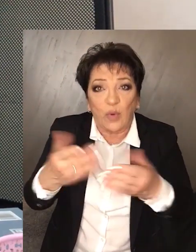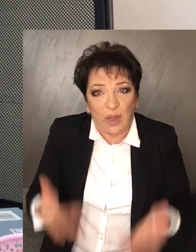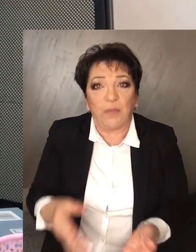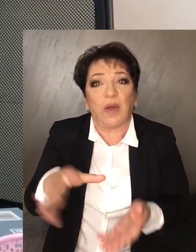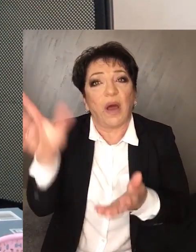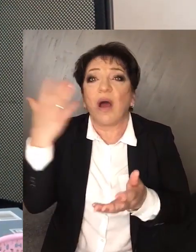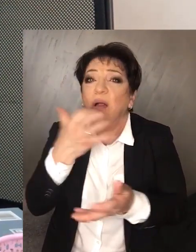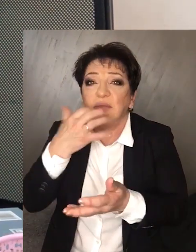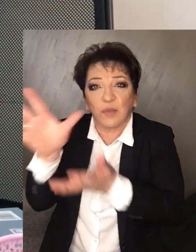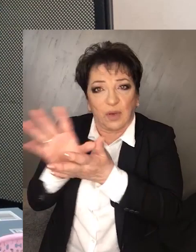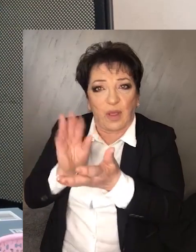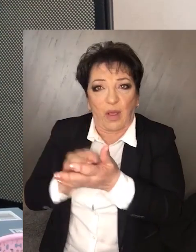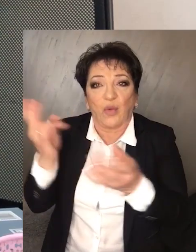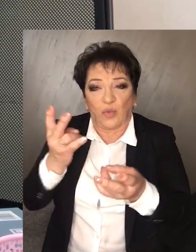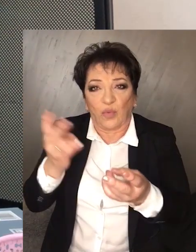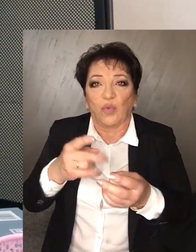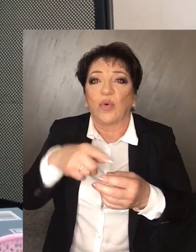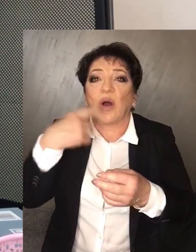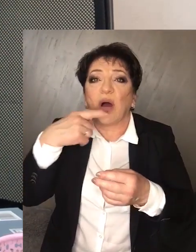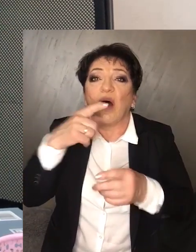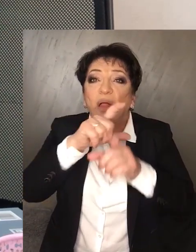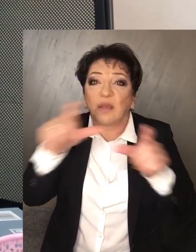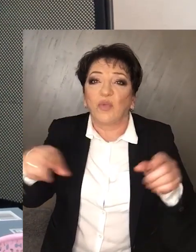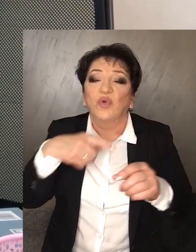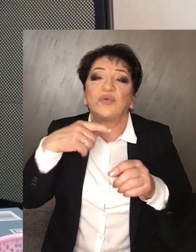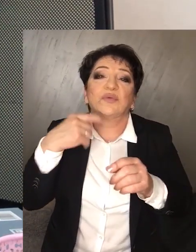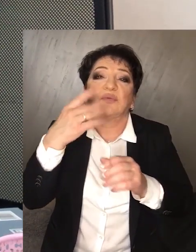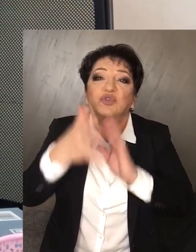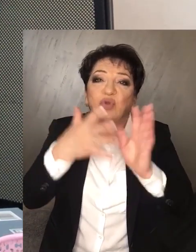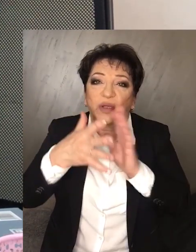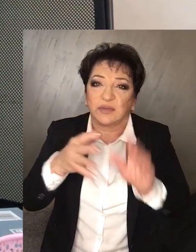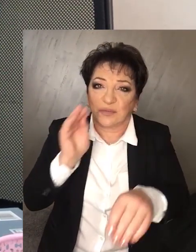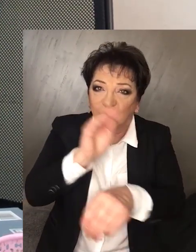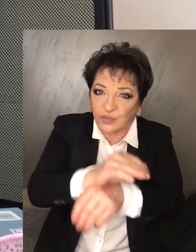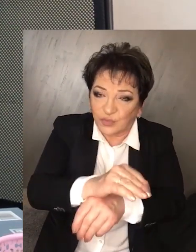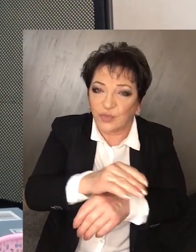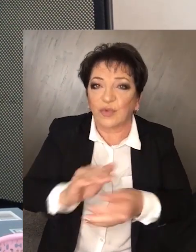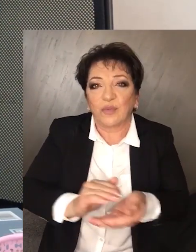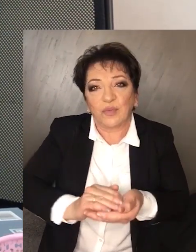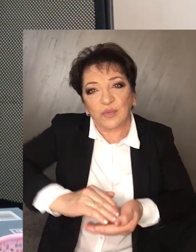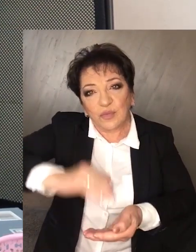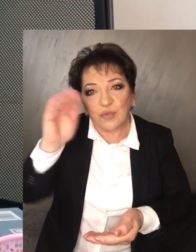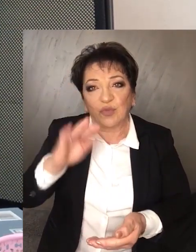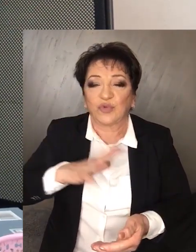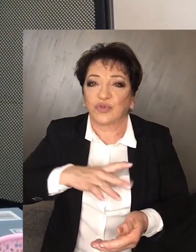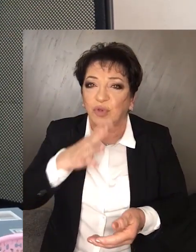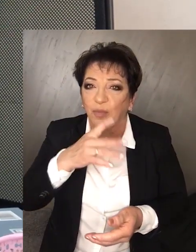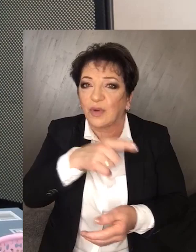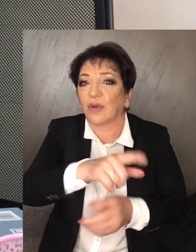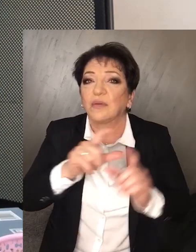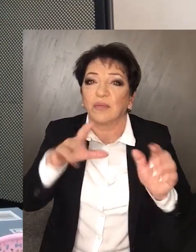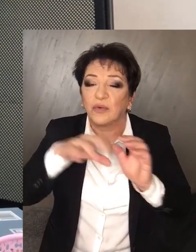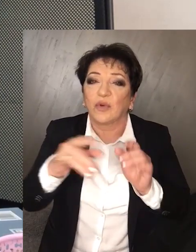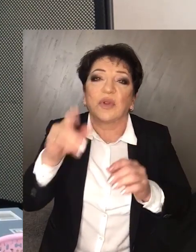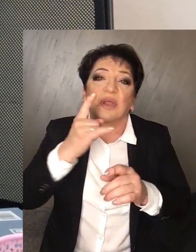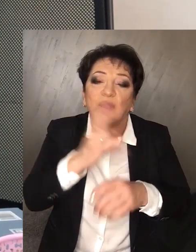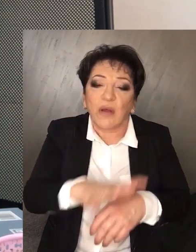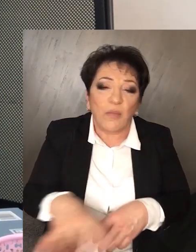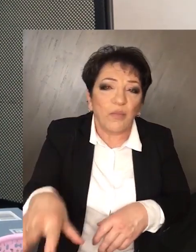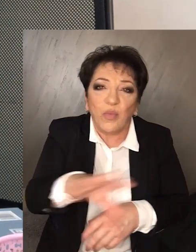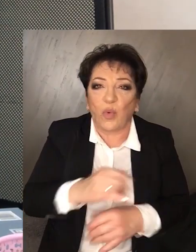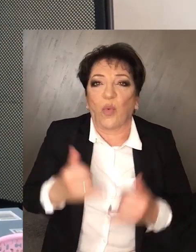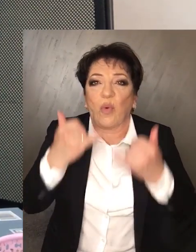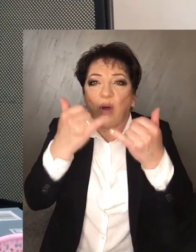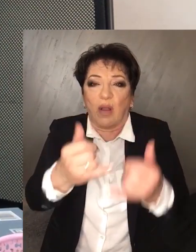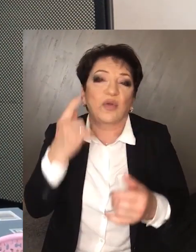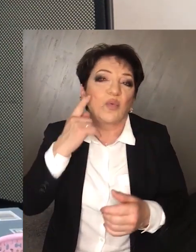է, որ մենք էլ ամեն ինչ դրսին ենք նայում, եկեք մենք էլ, որ լսողների դպրոցում, հանրակրթական դպրոցներում դասավանդվի ժեստերի լեզու,